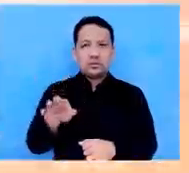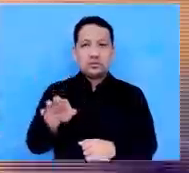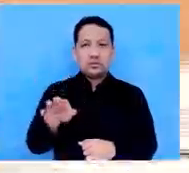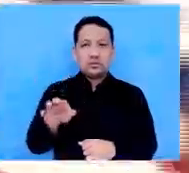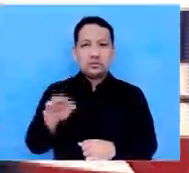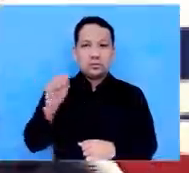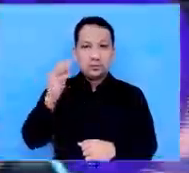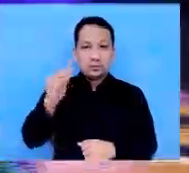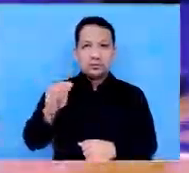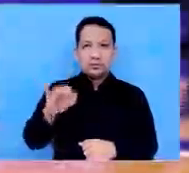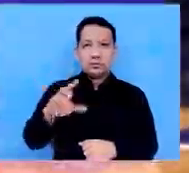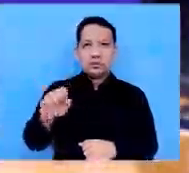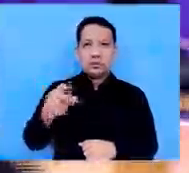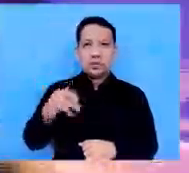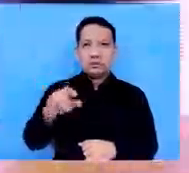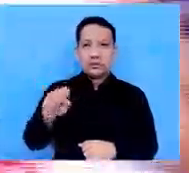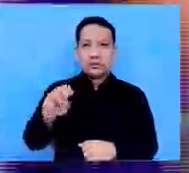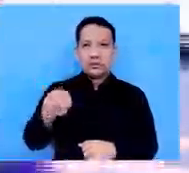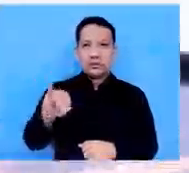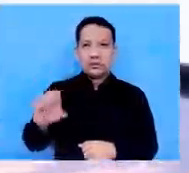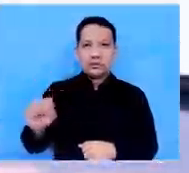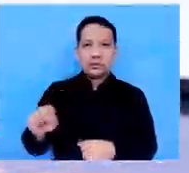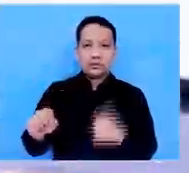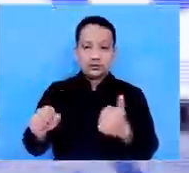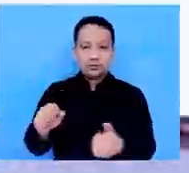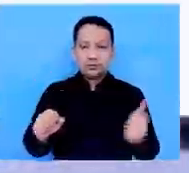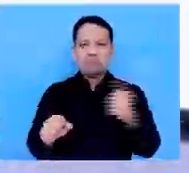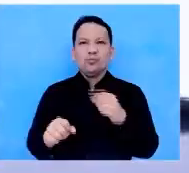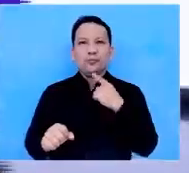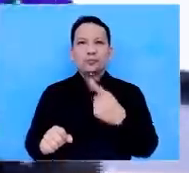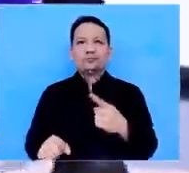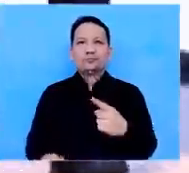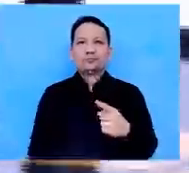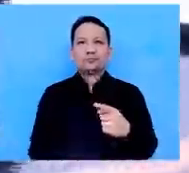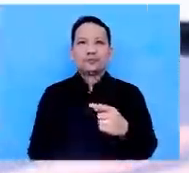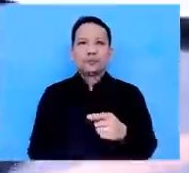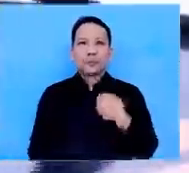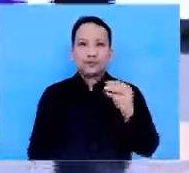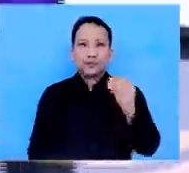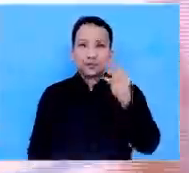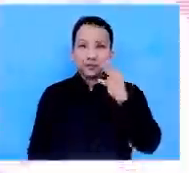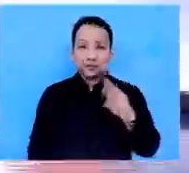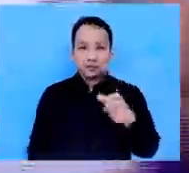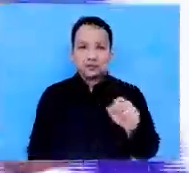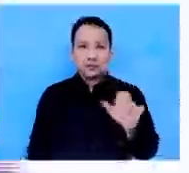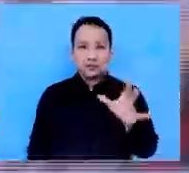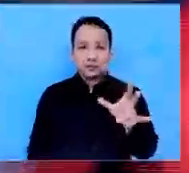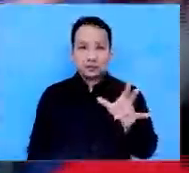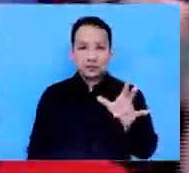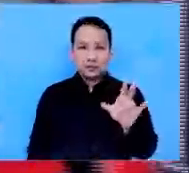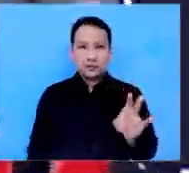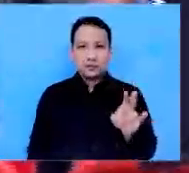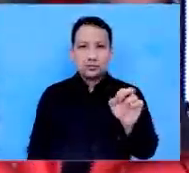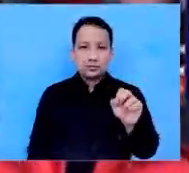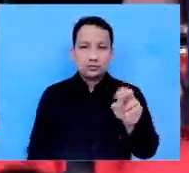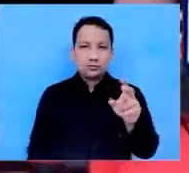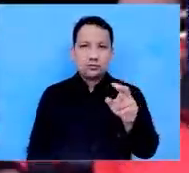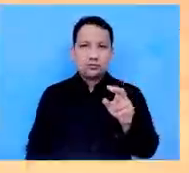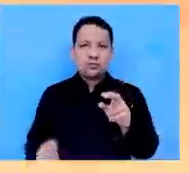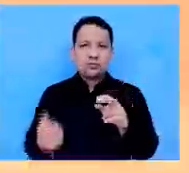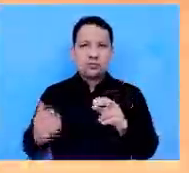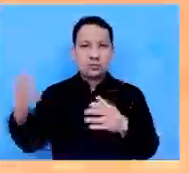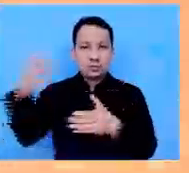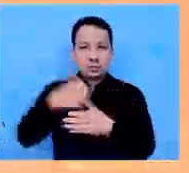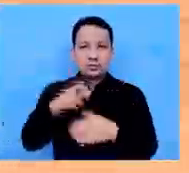Maverick Ahanmisi. Nanguna naman sa Batang Pier si import Marcus Weathers, 37 points, 12 rebounds at 3